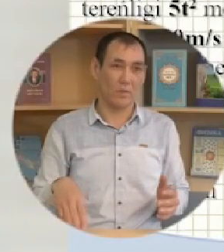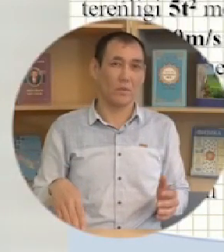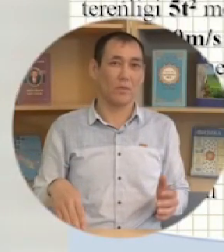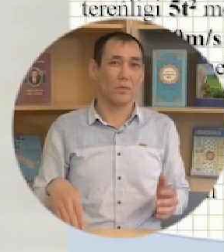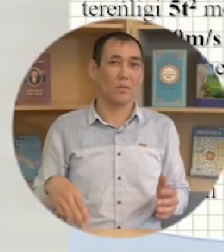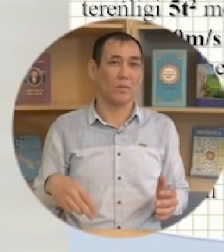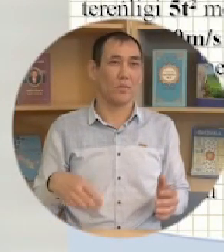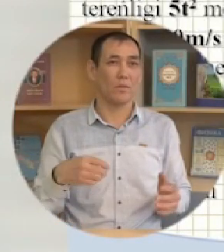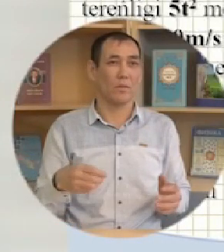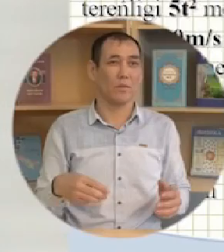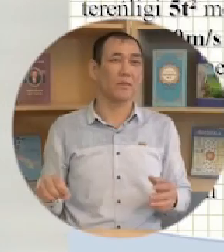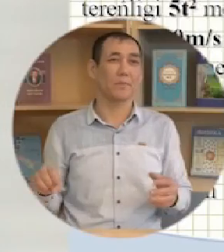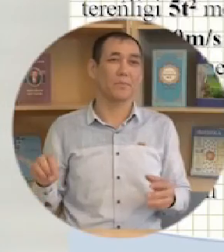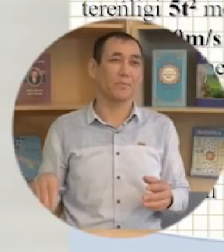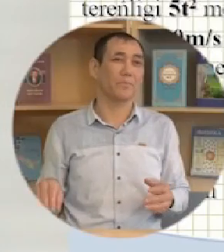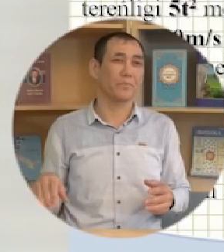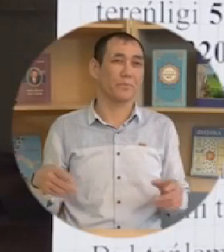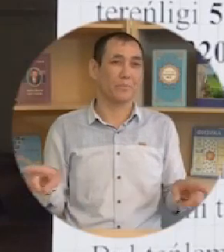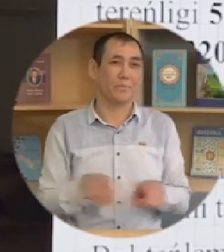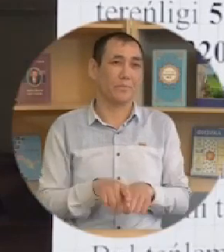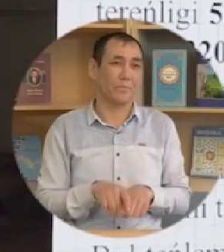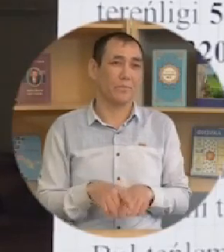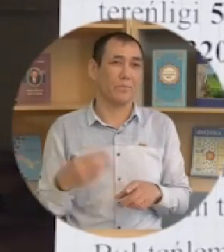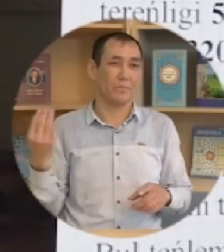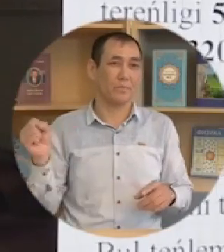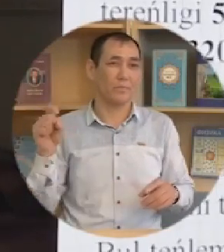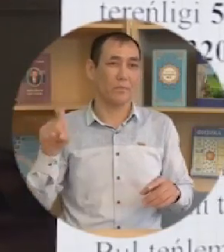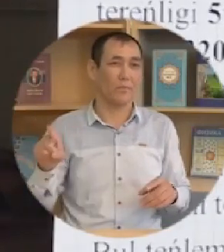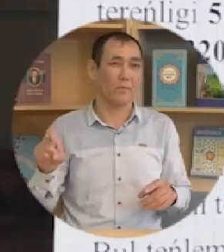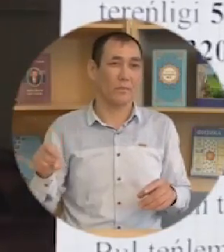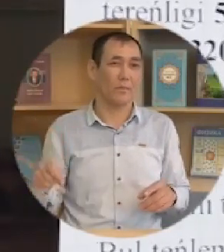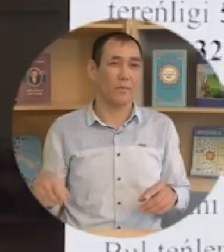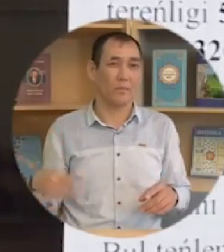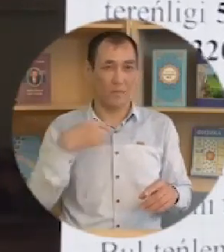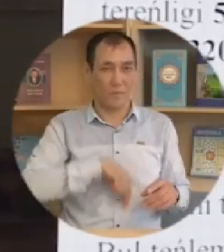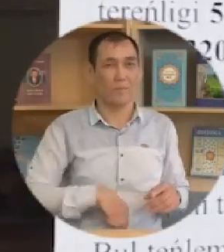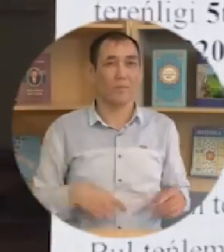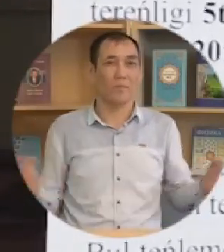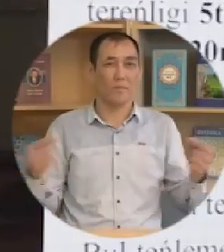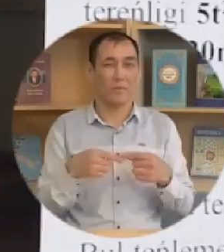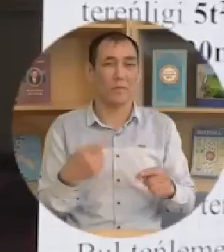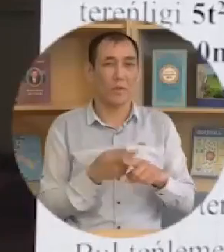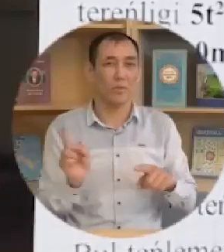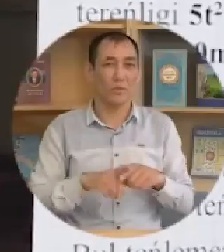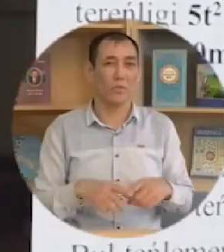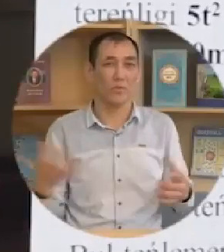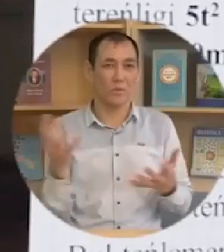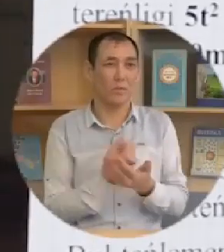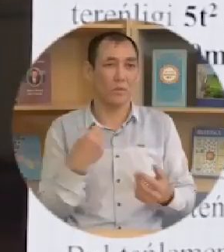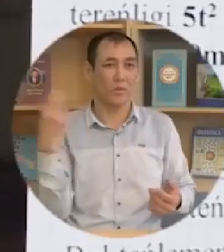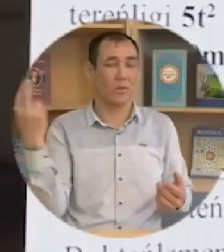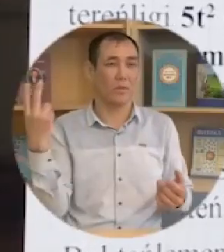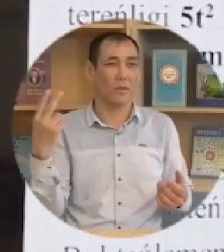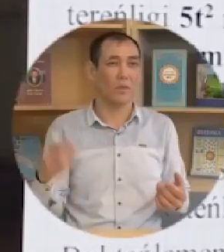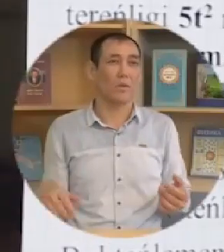аңлатпаны теңлестіріп, метрге тең шахтаның тереңлігін анықлау үшін табылған 2